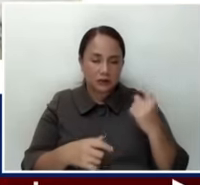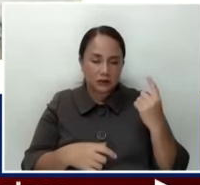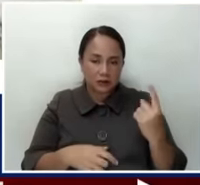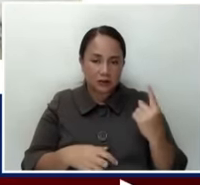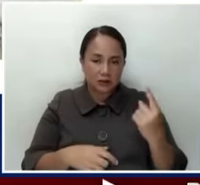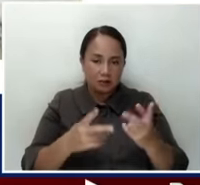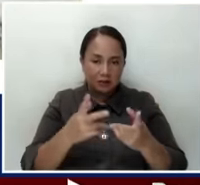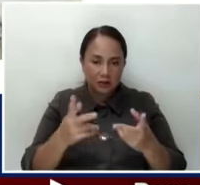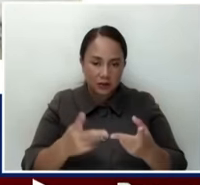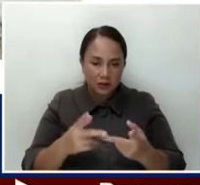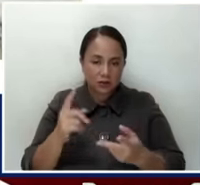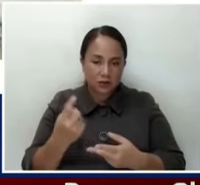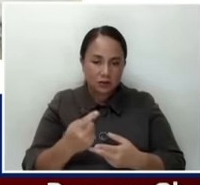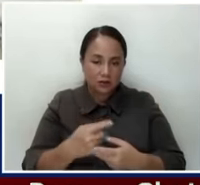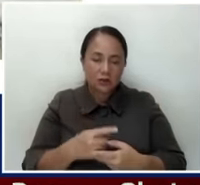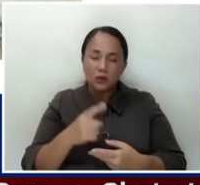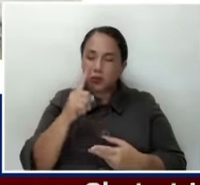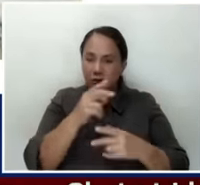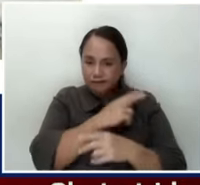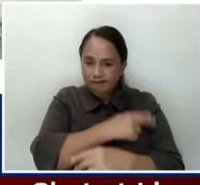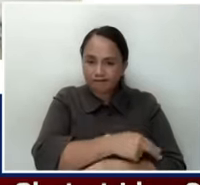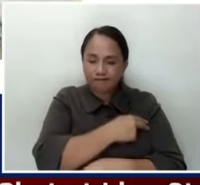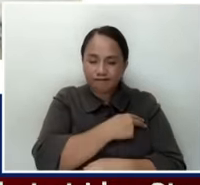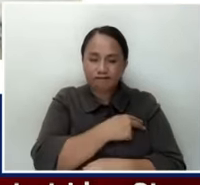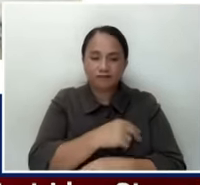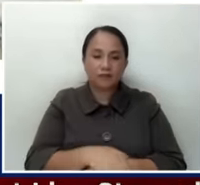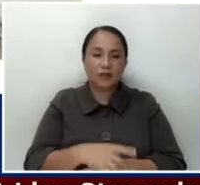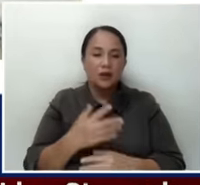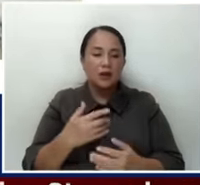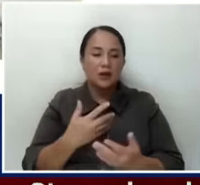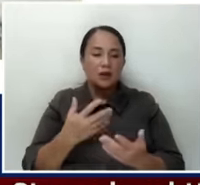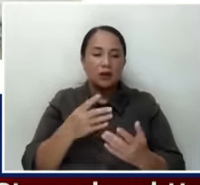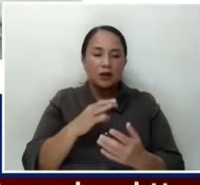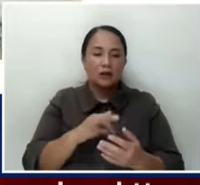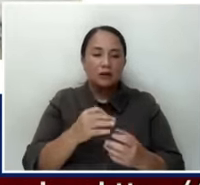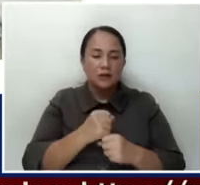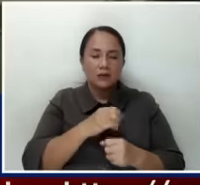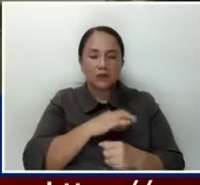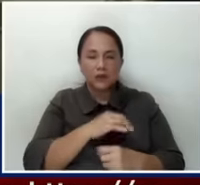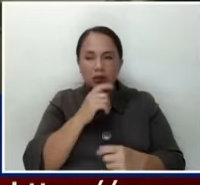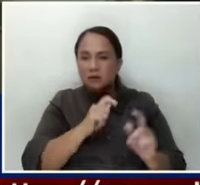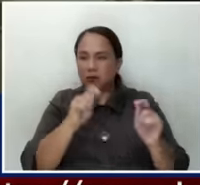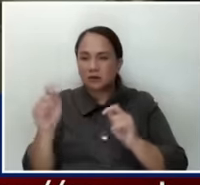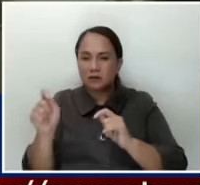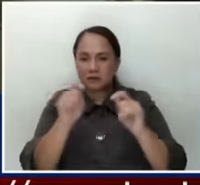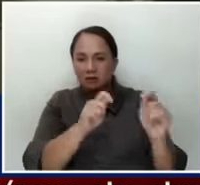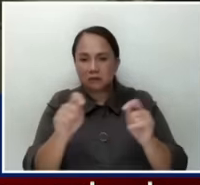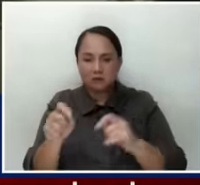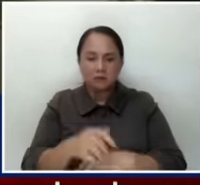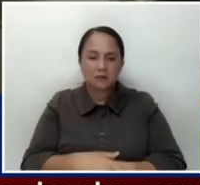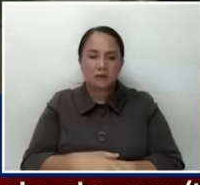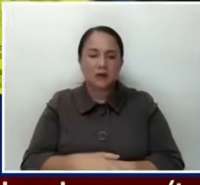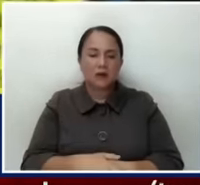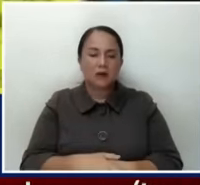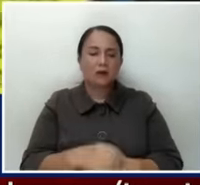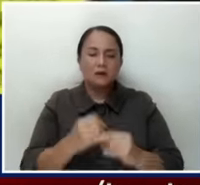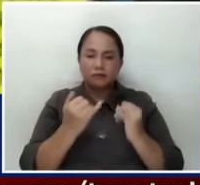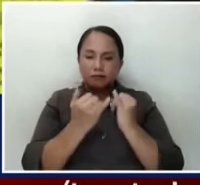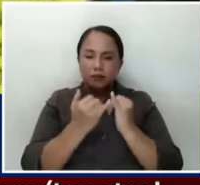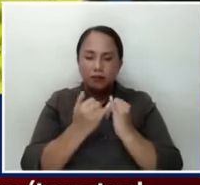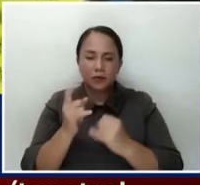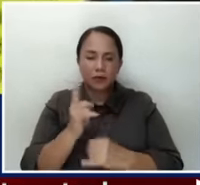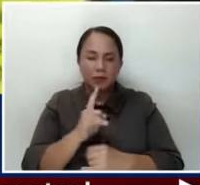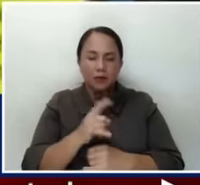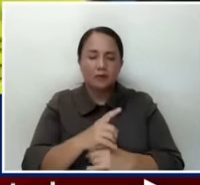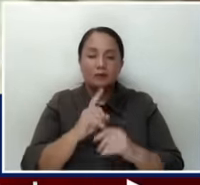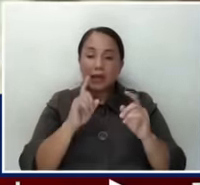na lang sana siya, sa isang hospital na lang sana siya i-avail ng pasyente, hindi na magpapalipat. Sagot ng PhilHealth, ilalatag